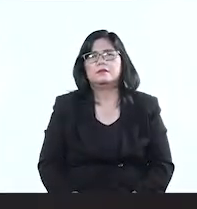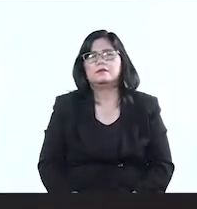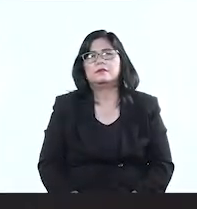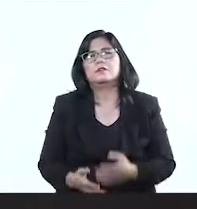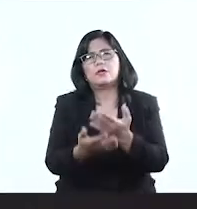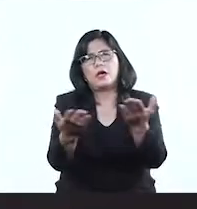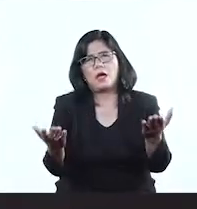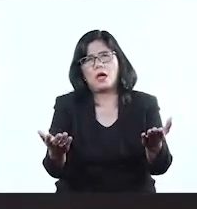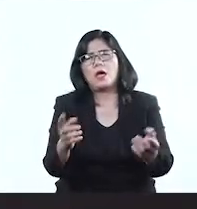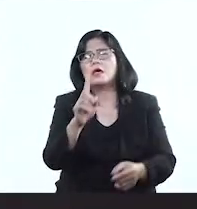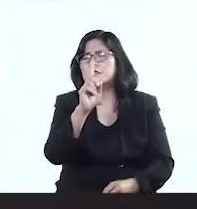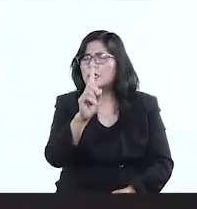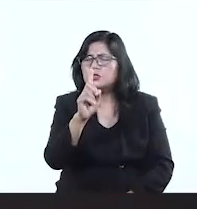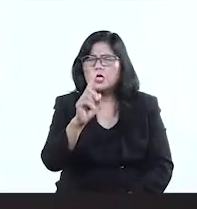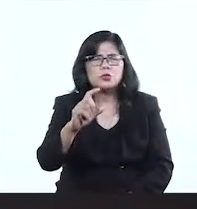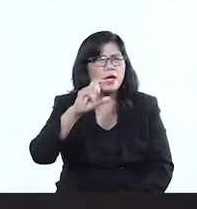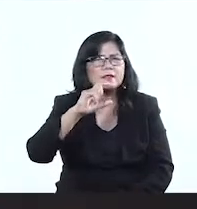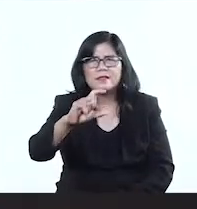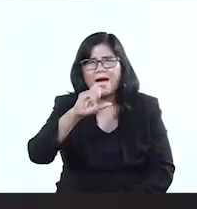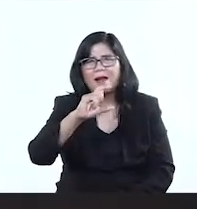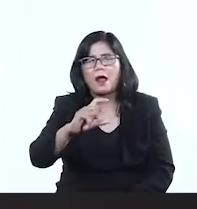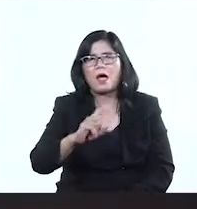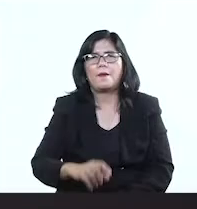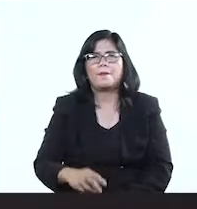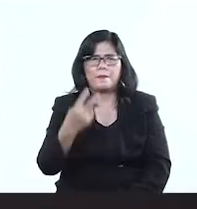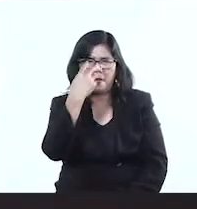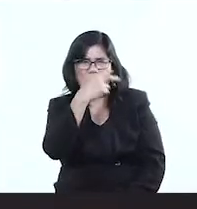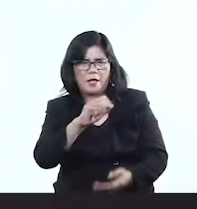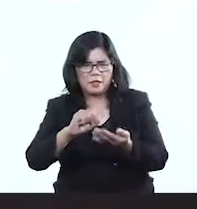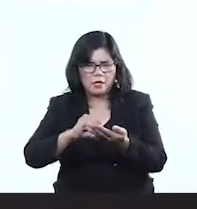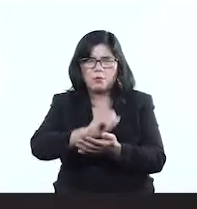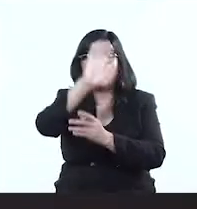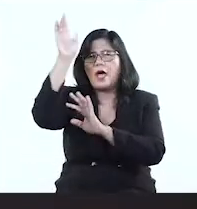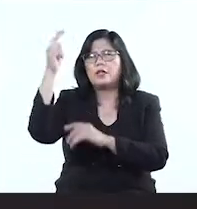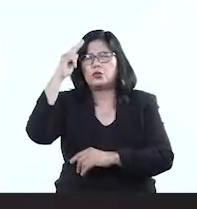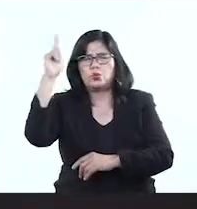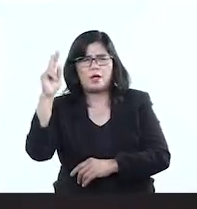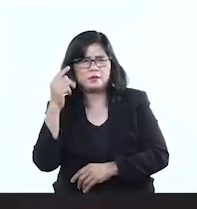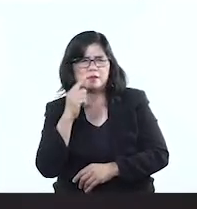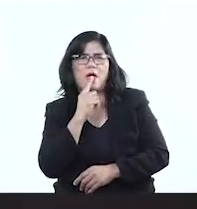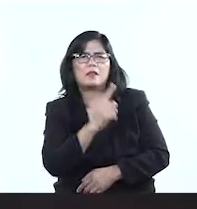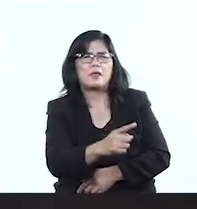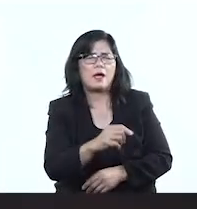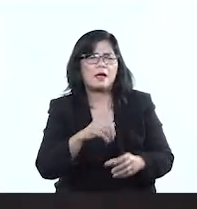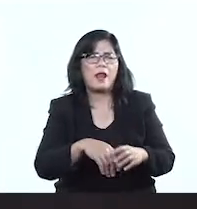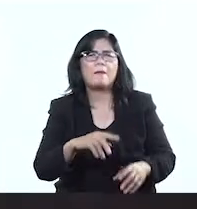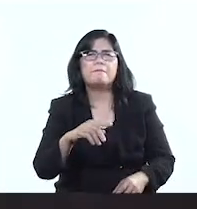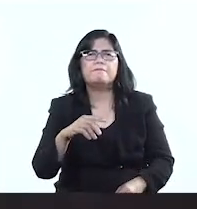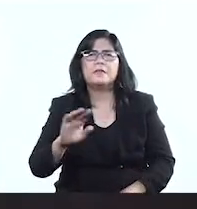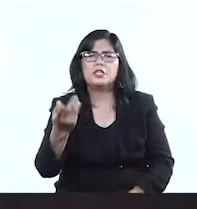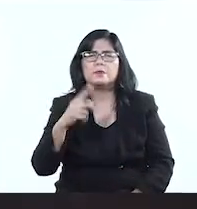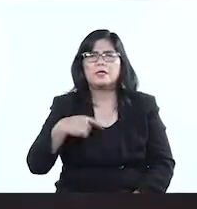Hai tetapi satu-satunya cara kita bisa melihat kemuliaan Tuhan dinyatakan Hi Sharp